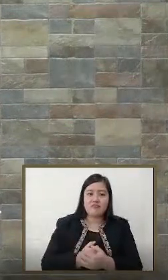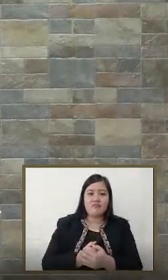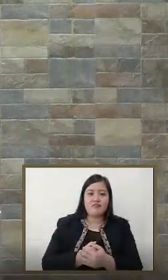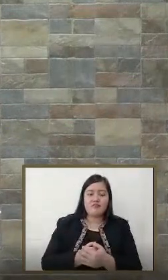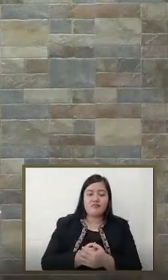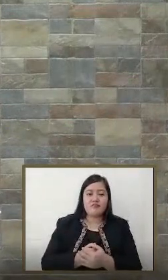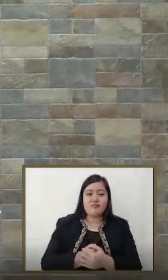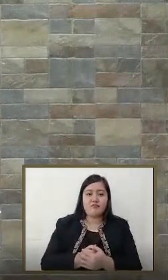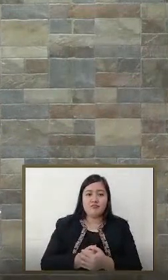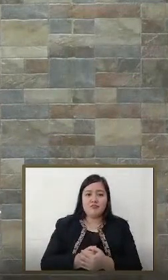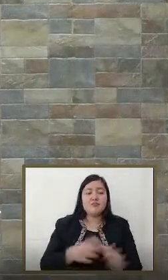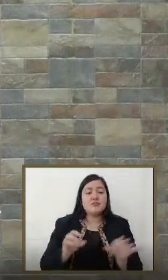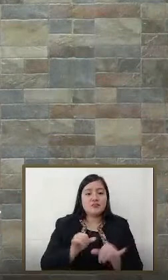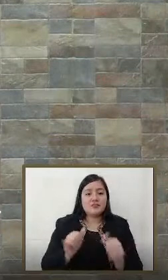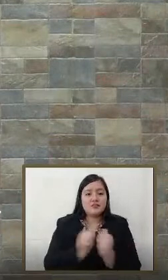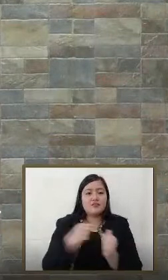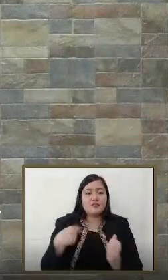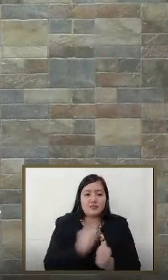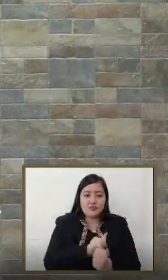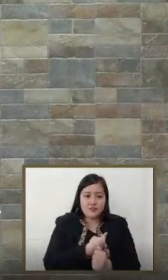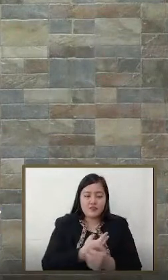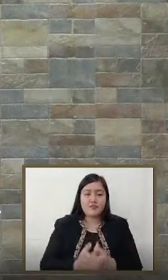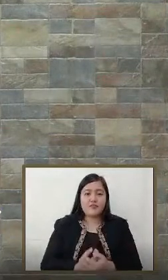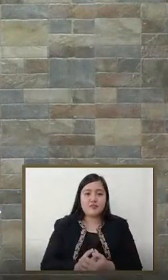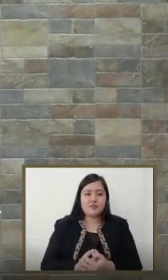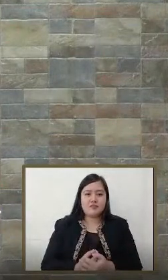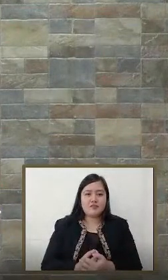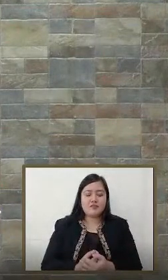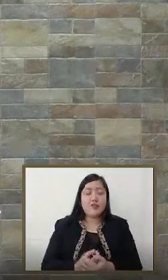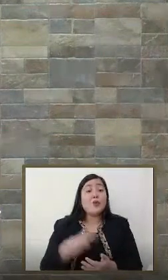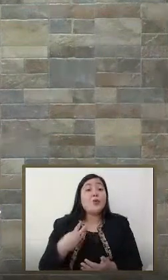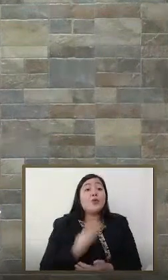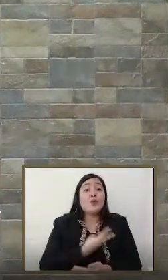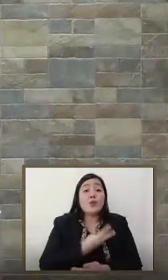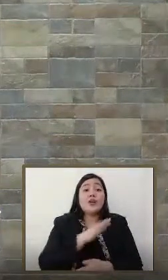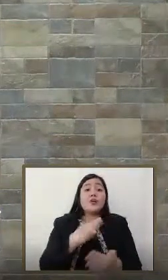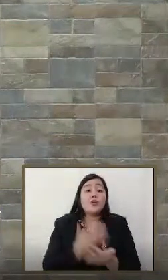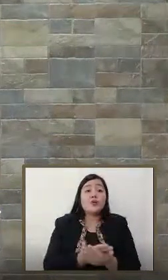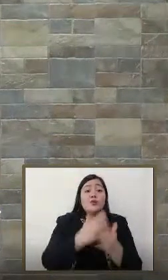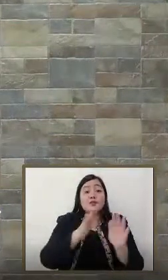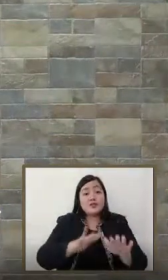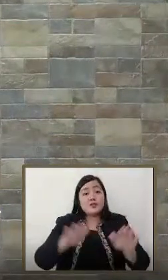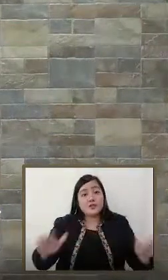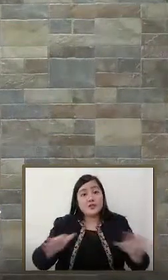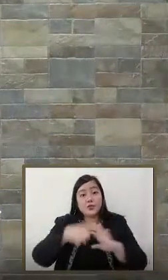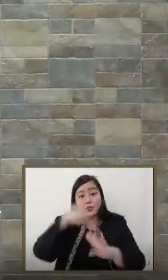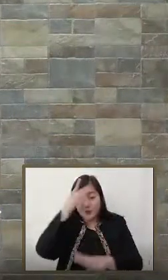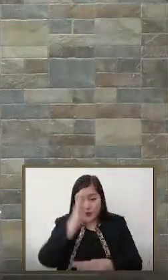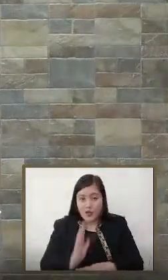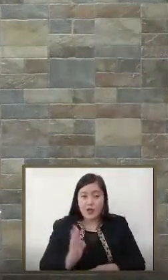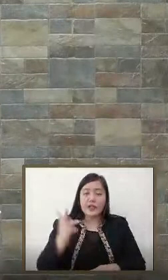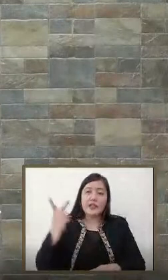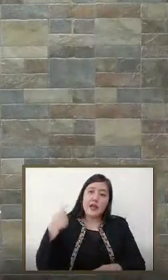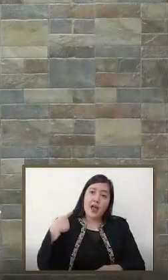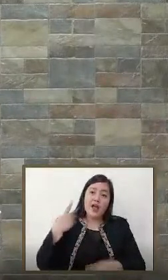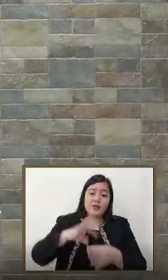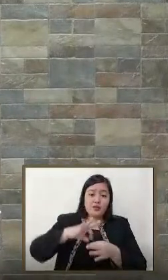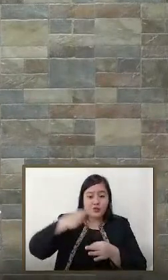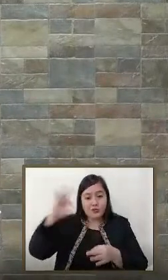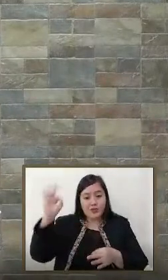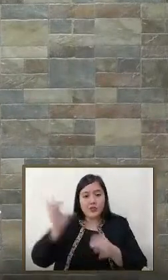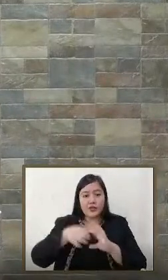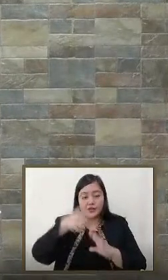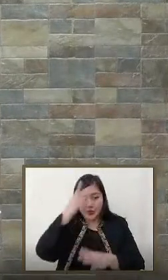hindi. Kapatid, anak tayo ng Diyos. May espiritu tayo ng Diyos. May salita tayo ng Diyos.